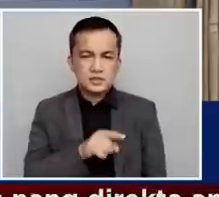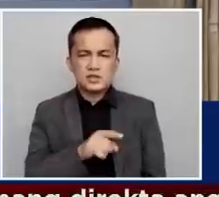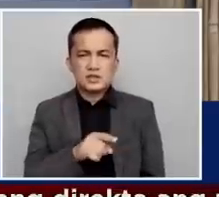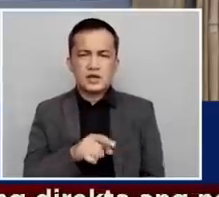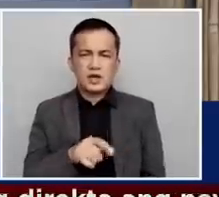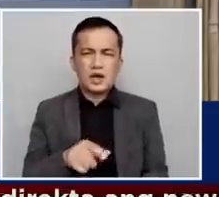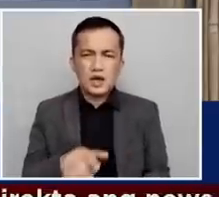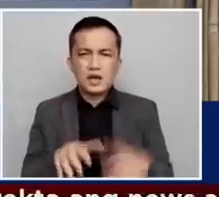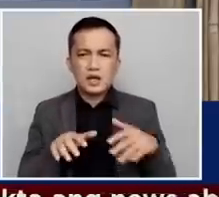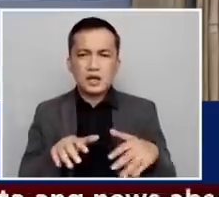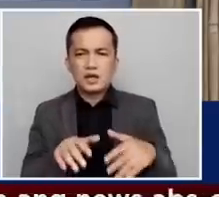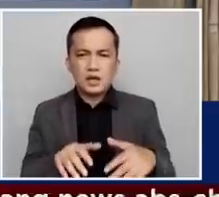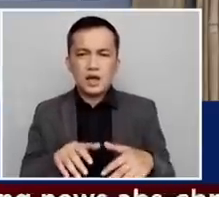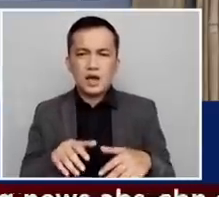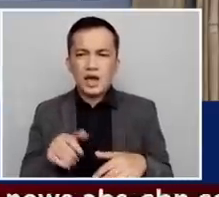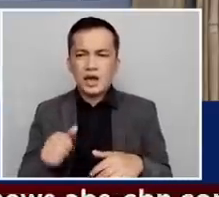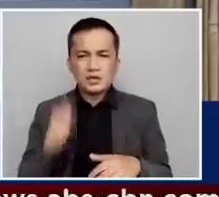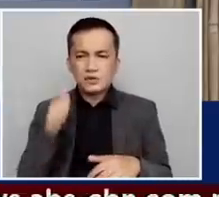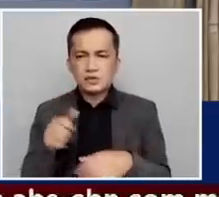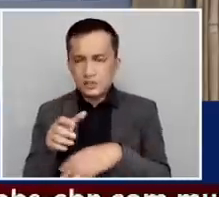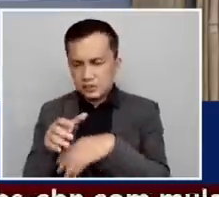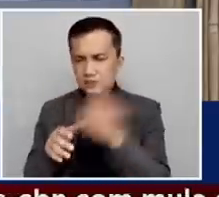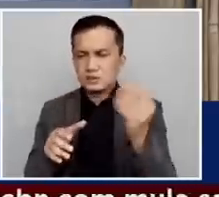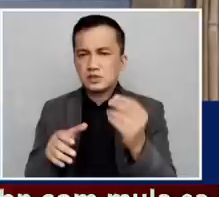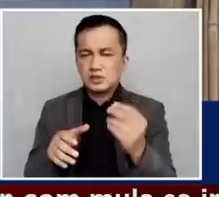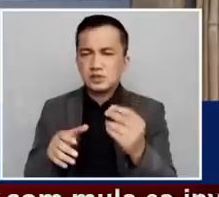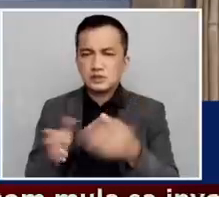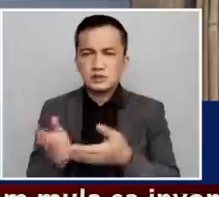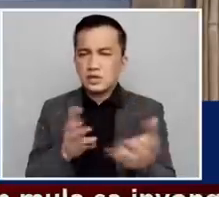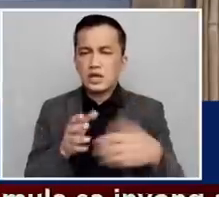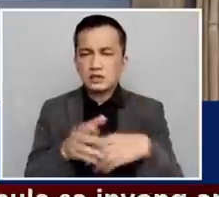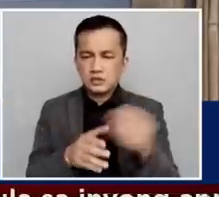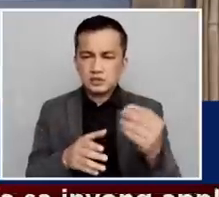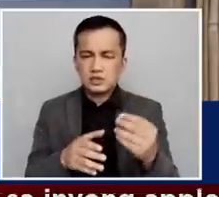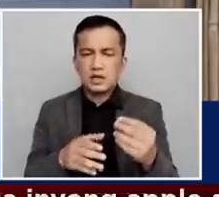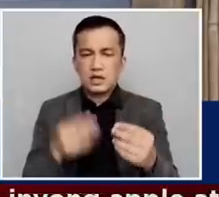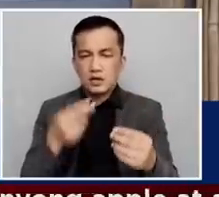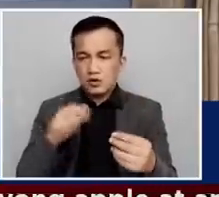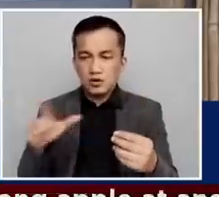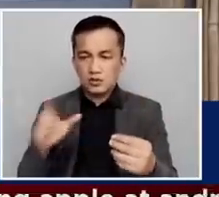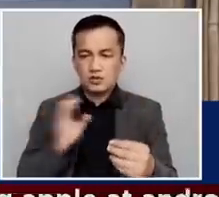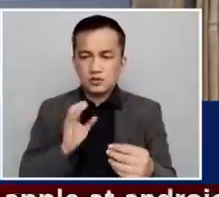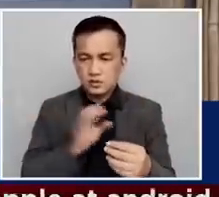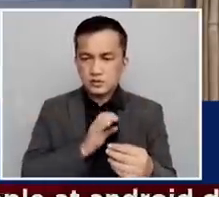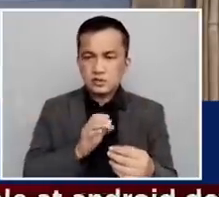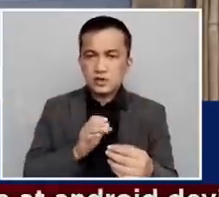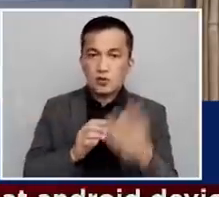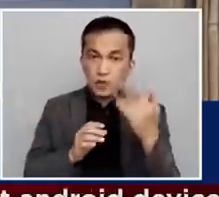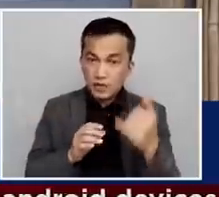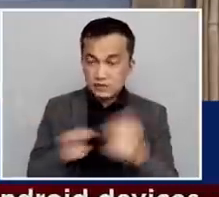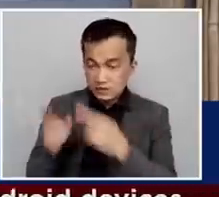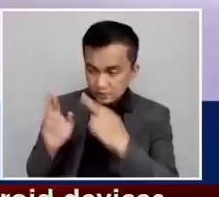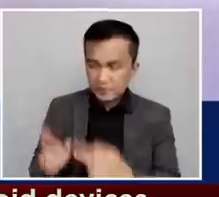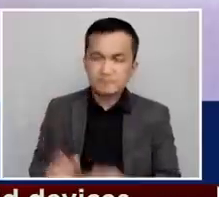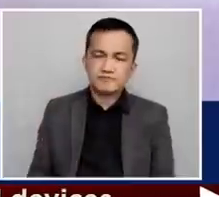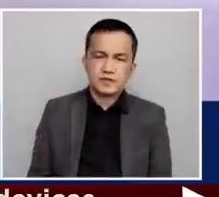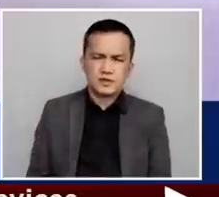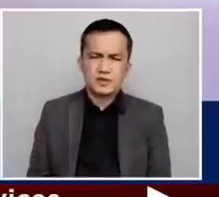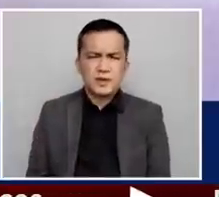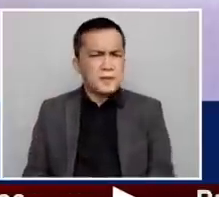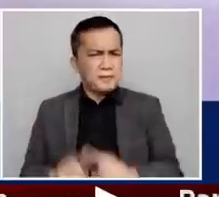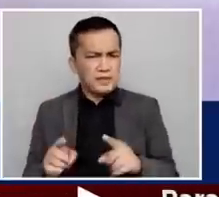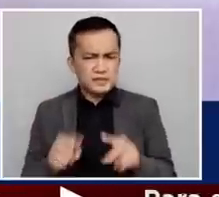to bring this matter outside of the halls of Congress. Out of respect na rin. But natitignan namin.